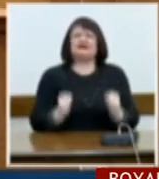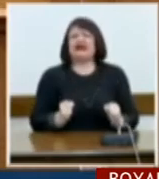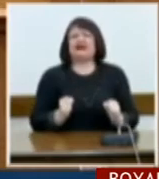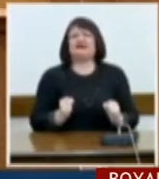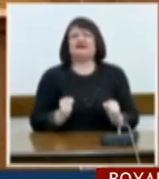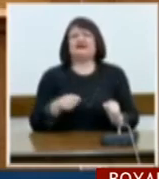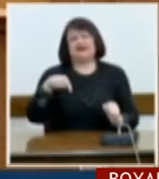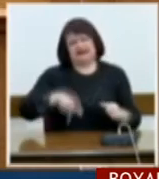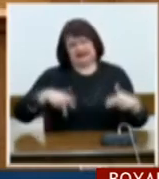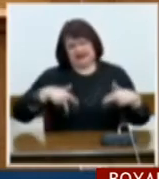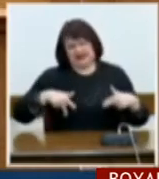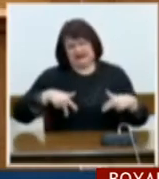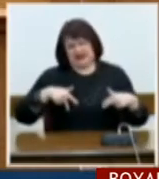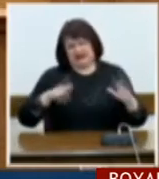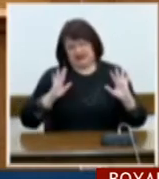σημερινής κυβέρνησης δύο χρόνια τώρα.